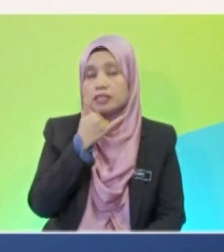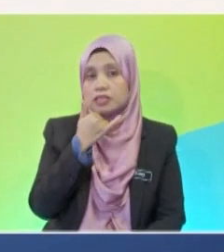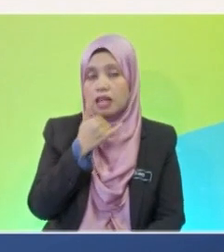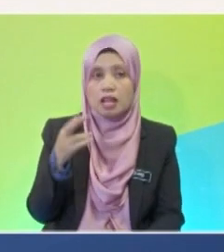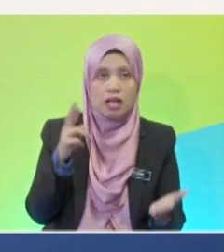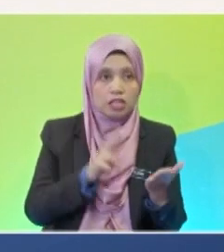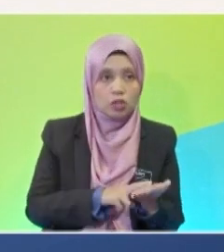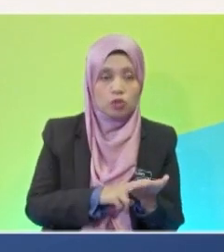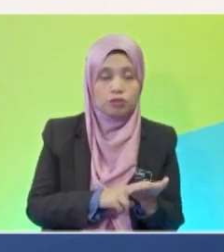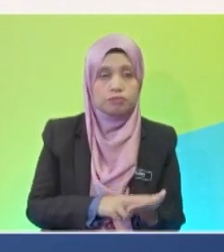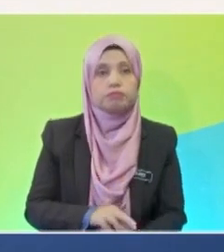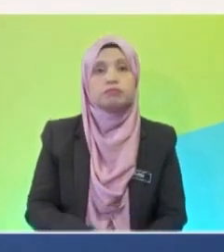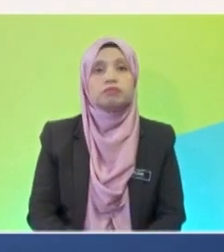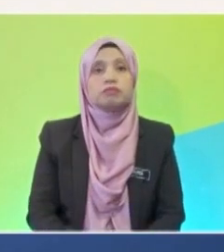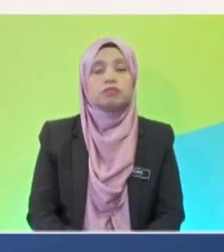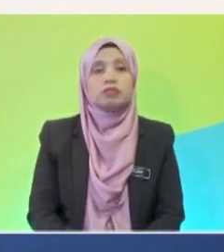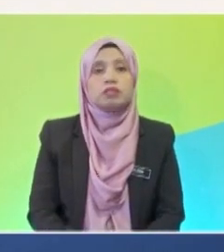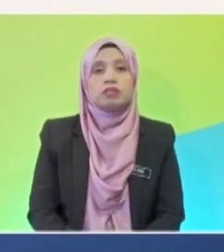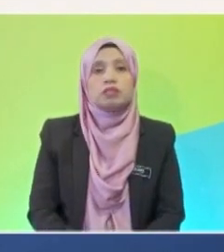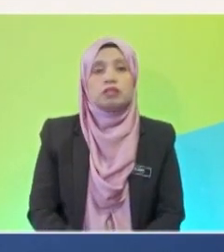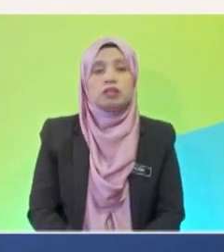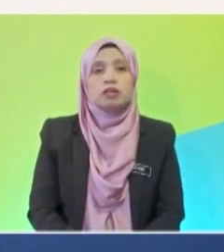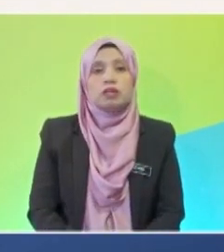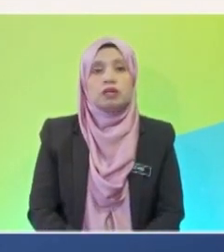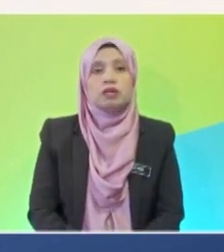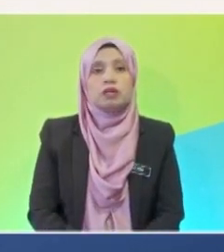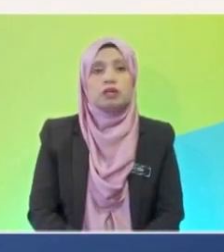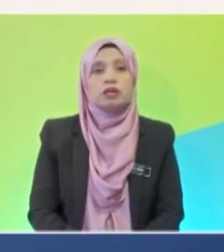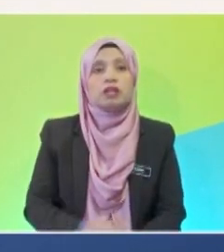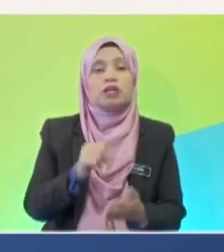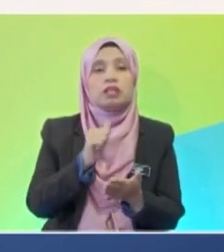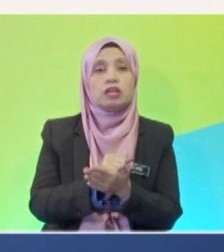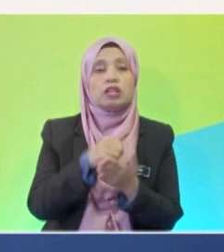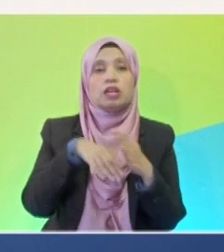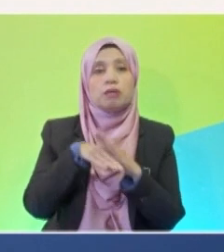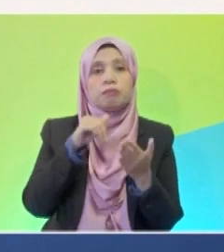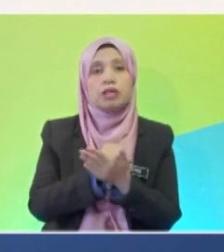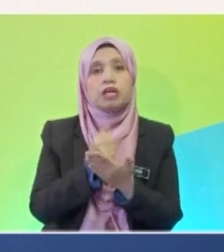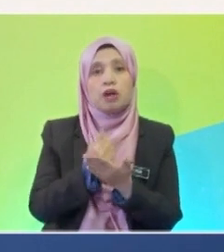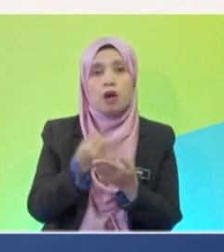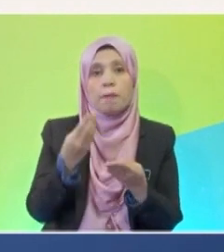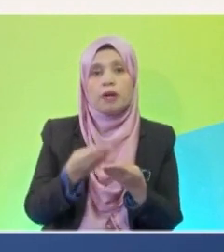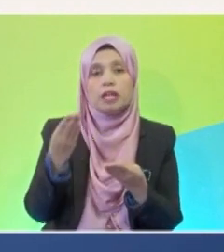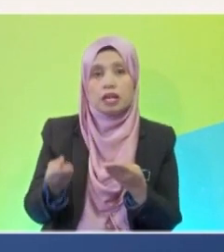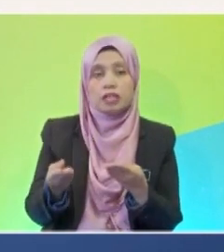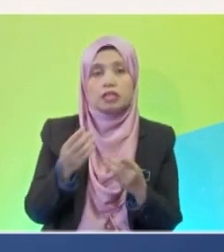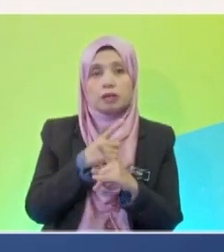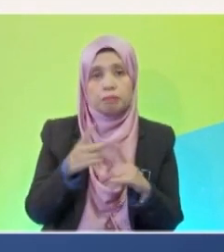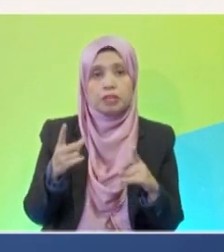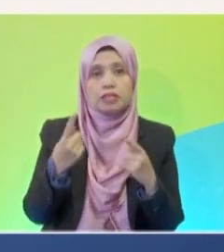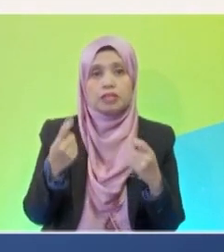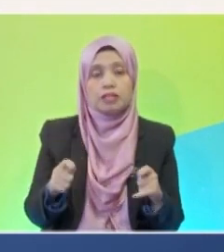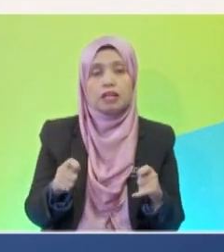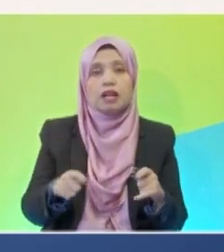buat pelarasan. Cikgu tunjuk di sini. Okey, akaun dalam akaun belian, awak rekod betul. Tapi